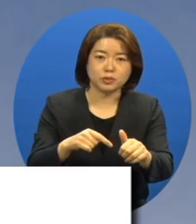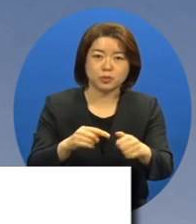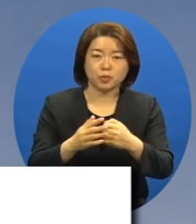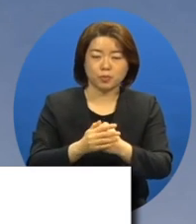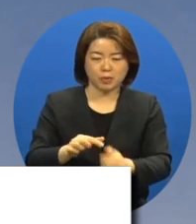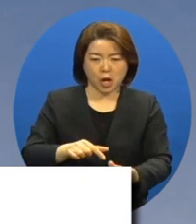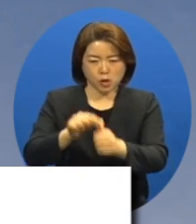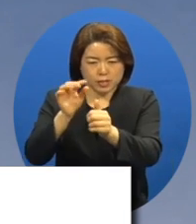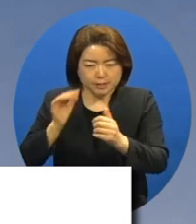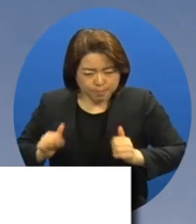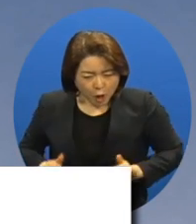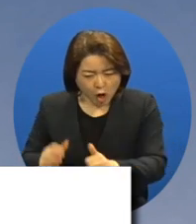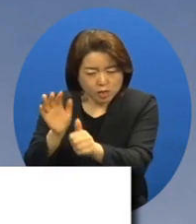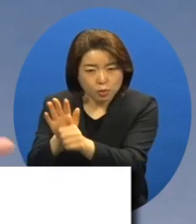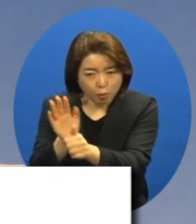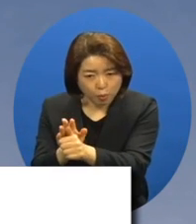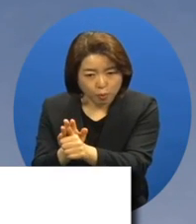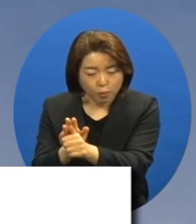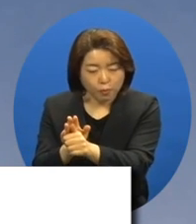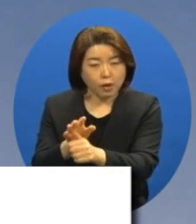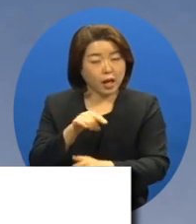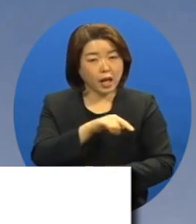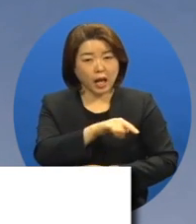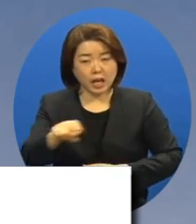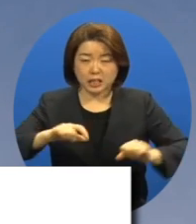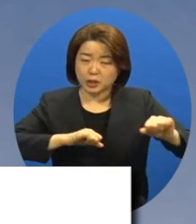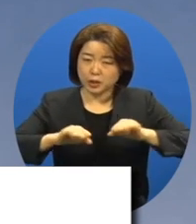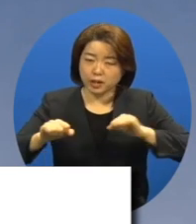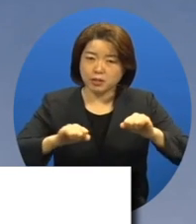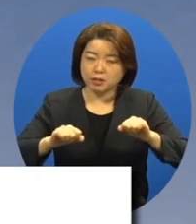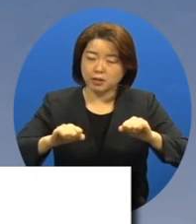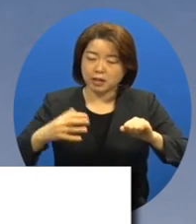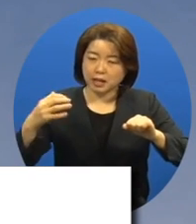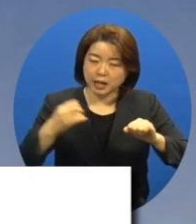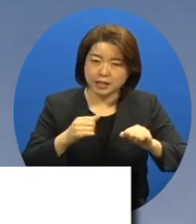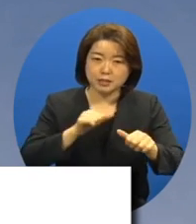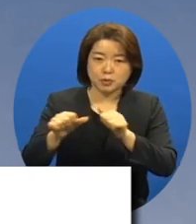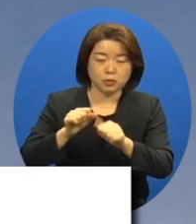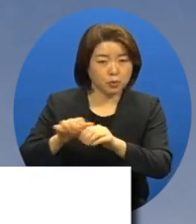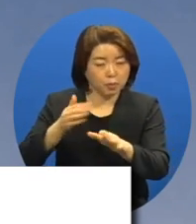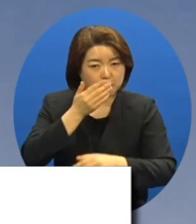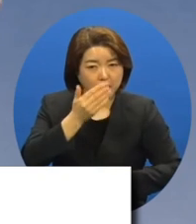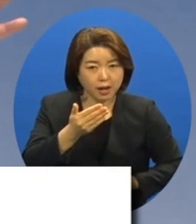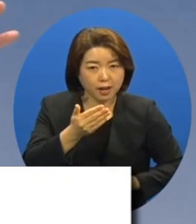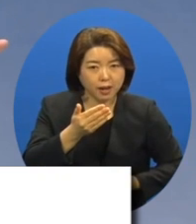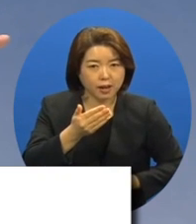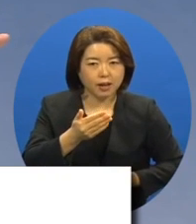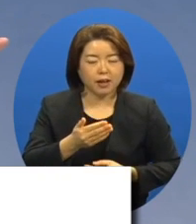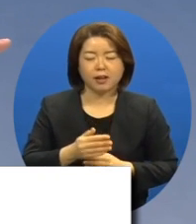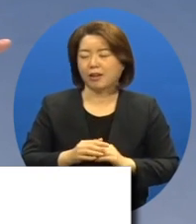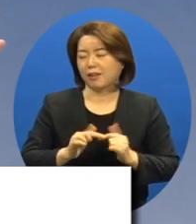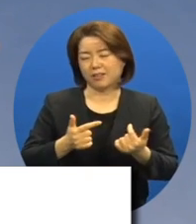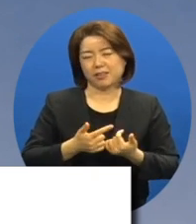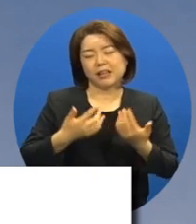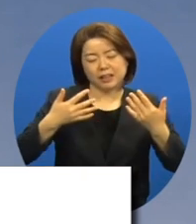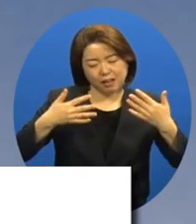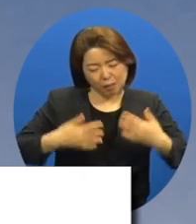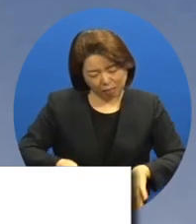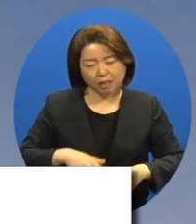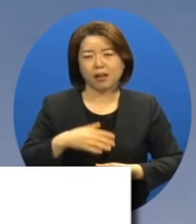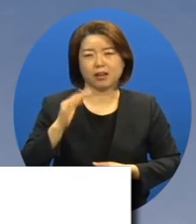구제 열심히하고 그러면 사랑으로 소문날 수 있습니까 그러면 지치고 맙니다